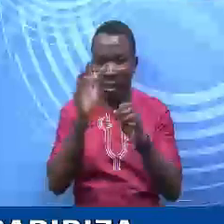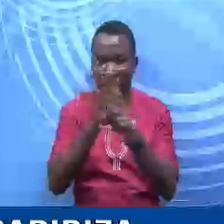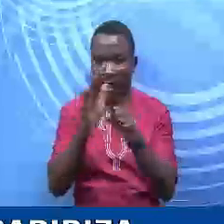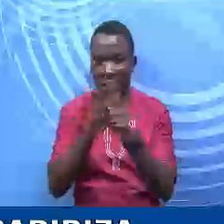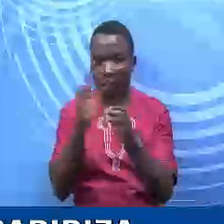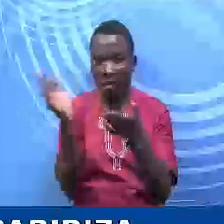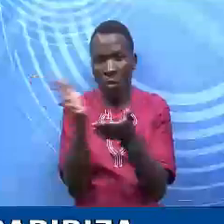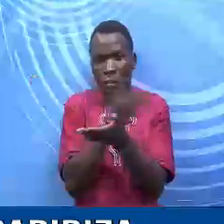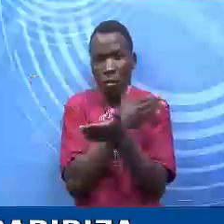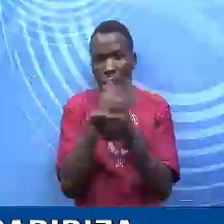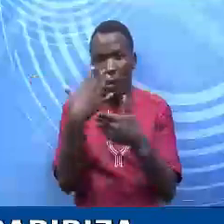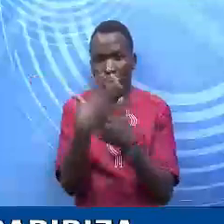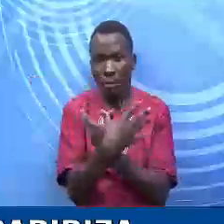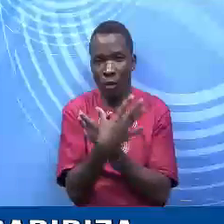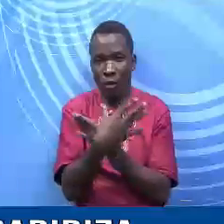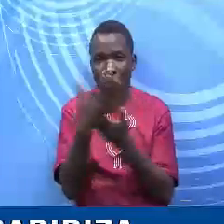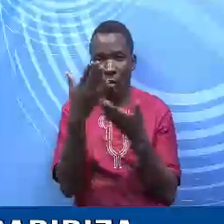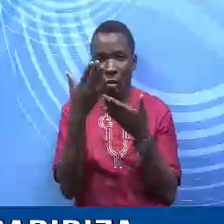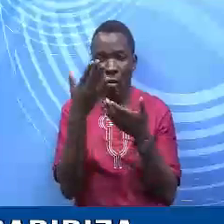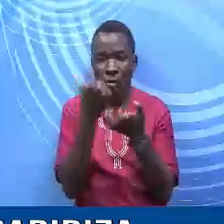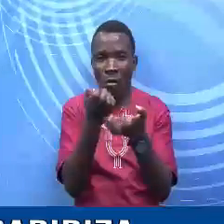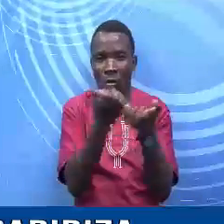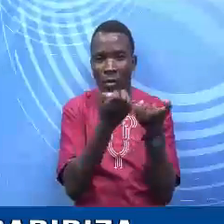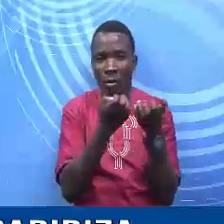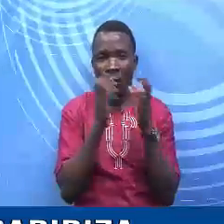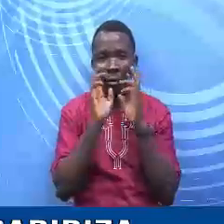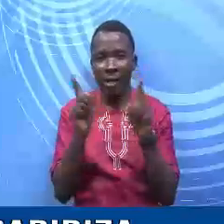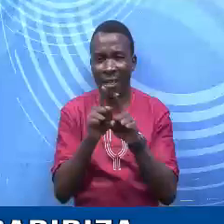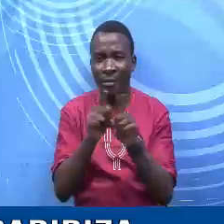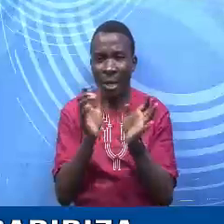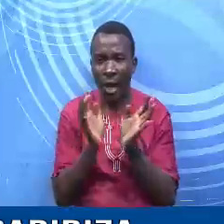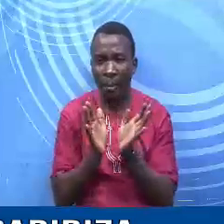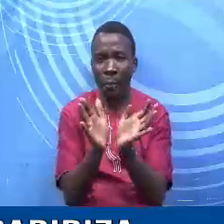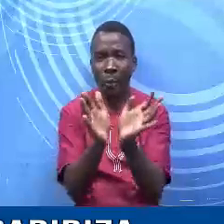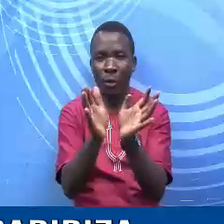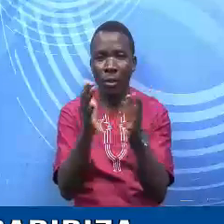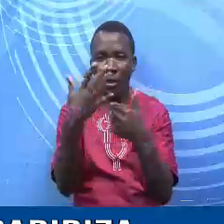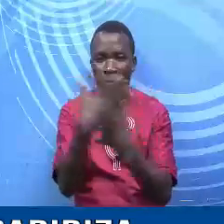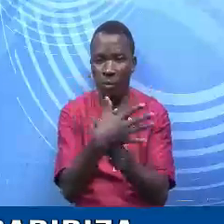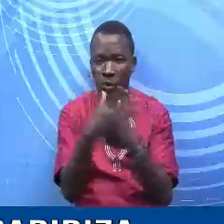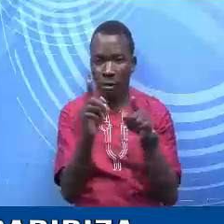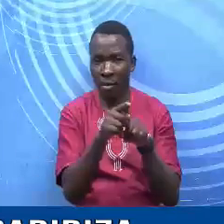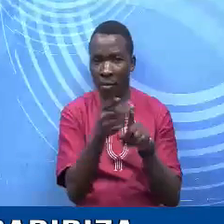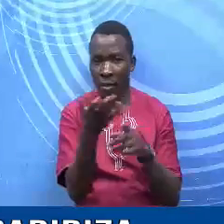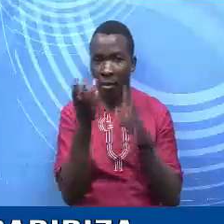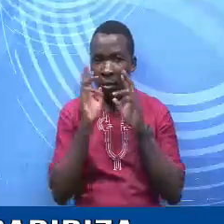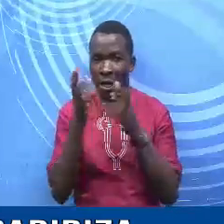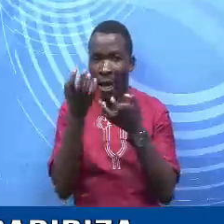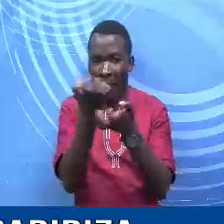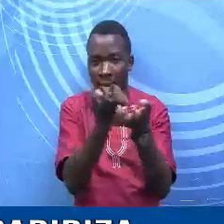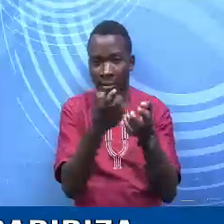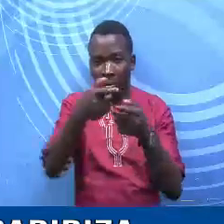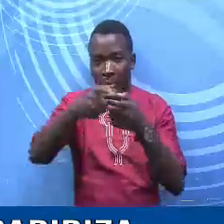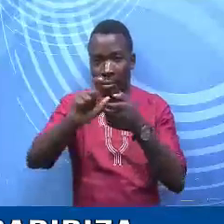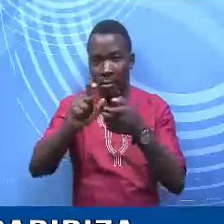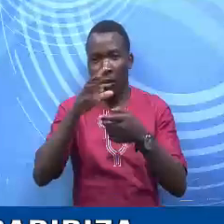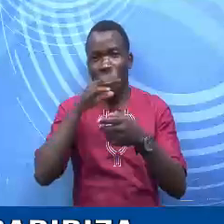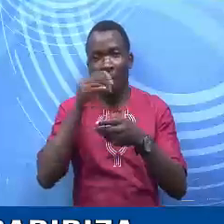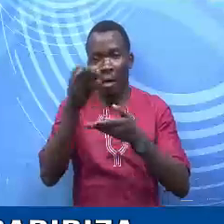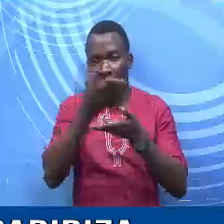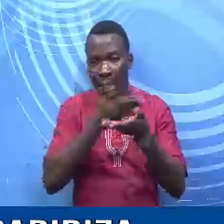gusabiriza, ahubwo ubona ko yabaye nka moteri y'uyu muco, kuko usanga abasabiriza mu mujyi wa Kigali bariyongereye. Uyu mugabo waganiriye na BTN